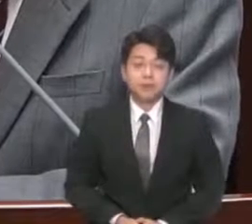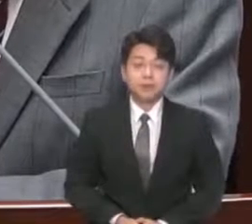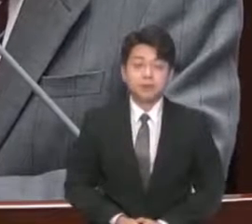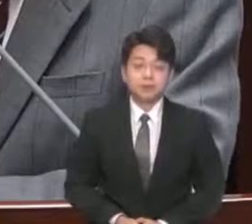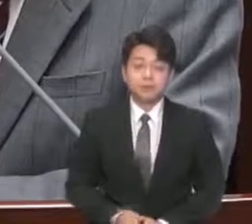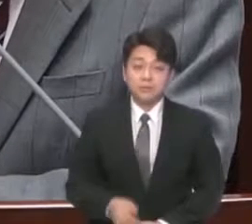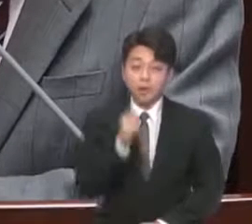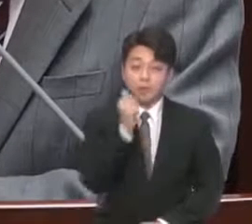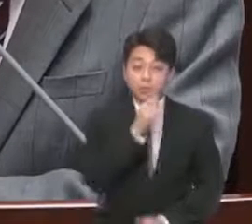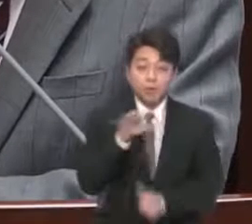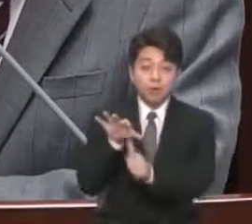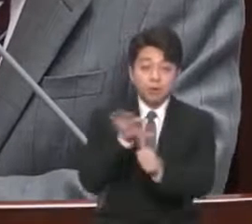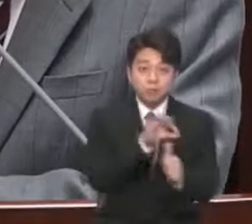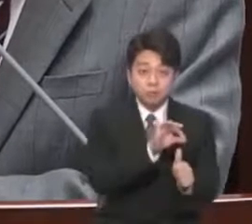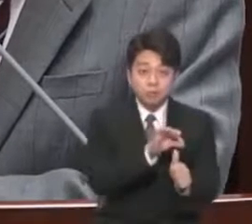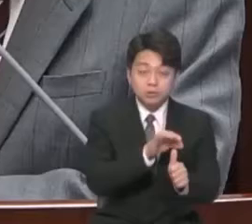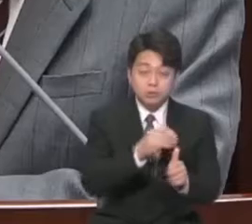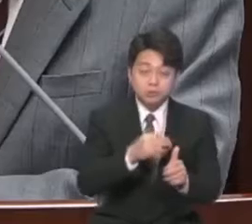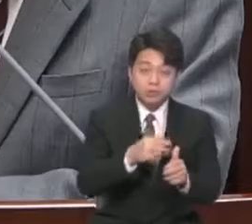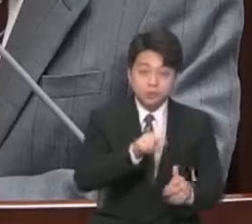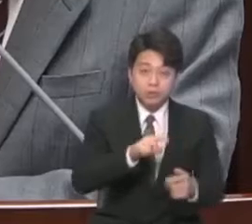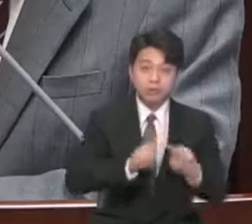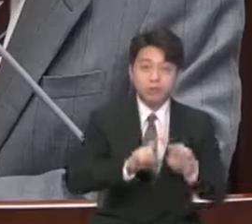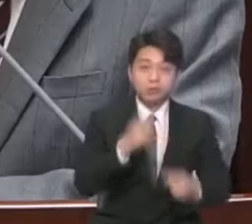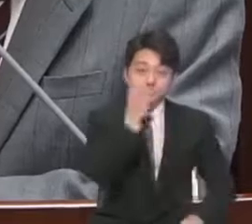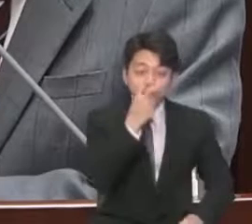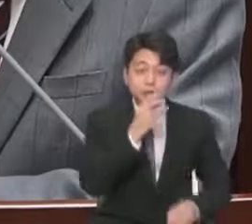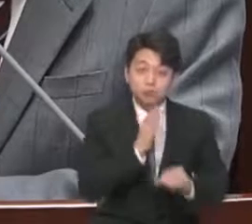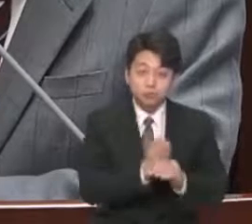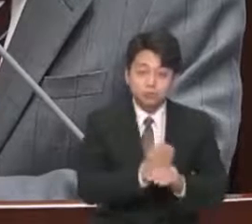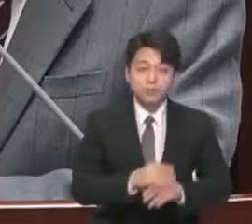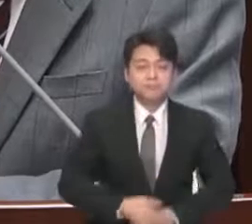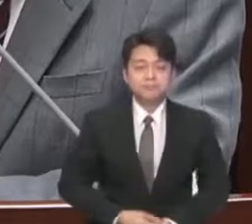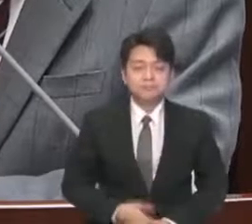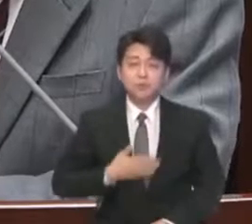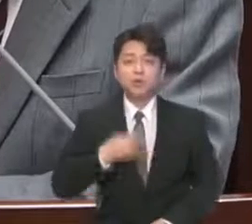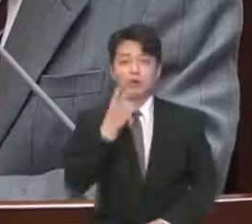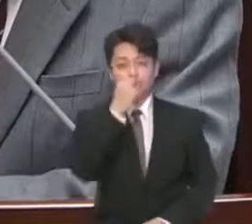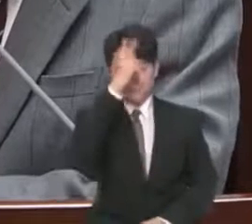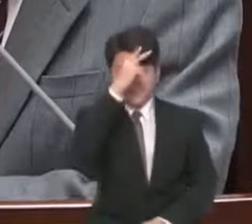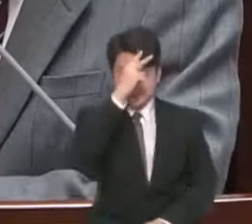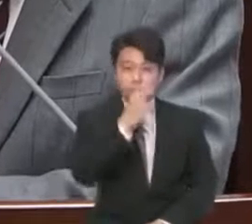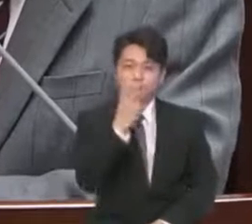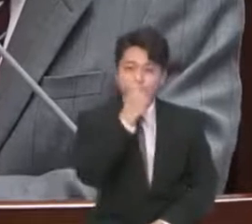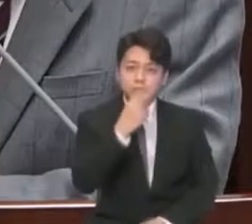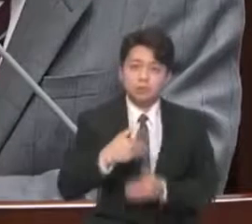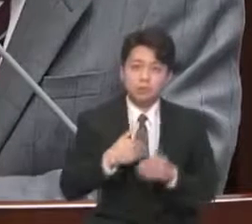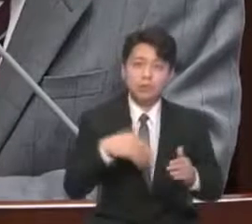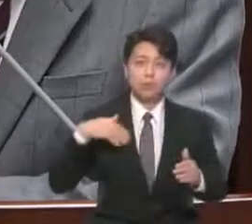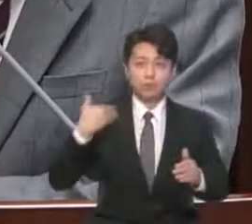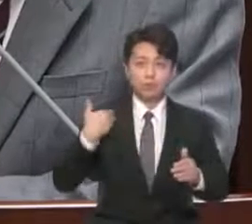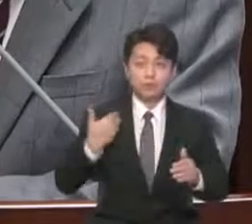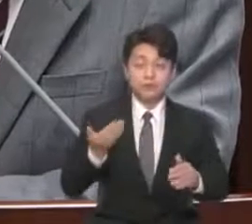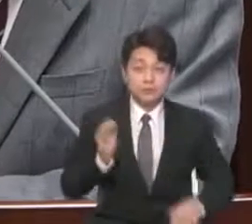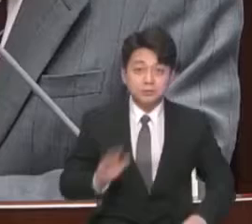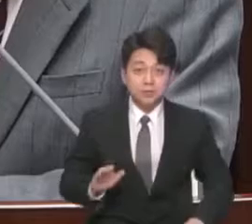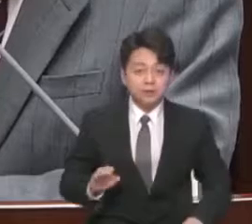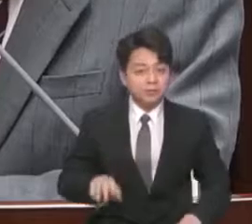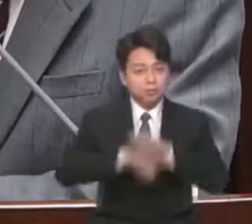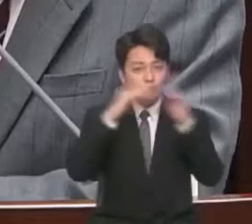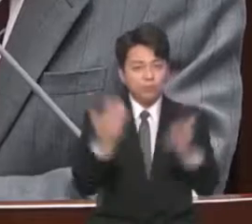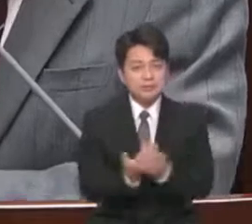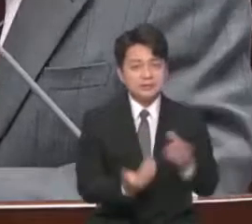검찰에서 지금 어떻게 수사가 진행되는지까지는 제가 모르겠지만 모든 부분들을 열어놓고 이번에 수사가 진행되지 않겠나 저는